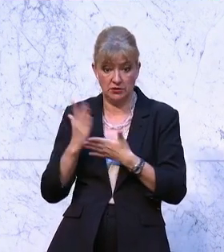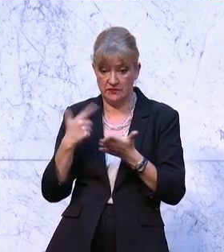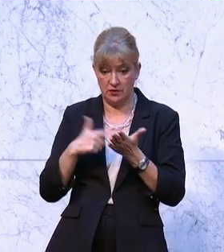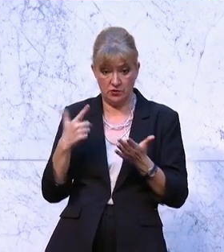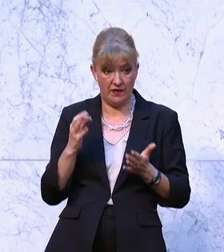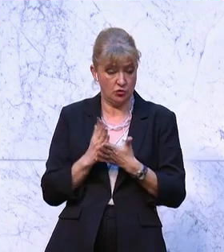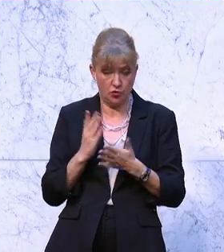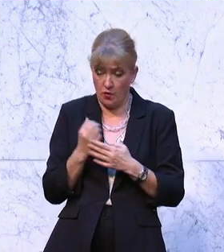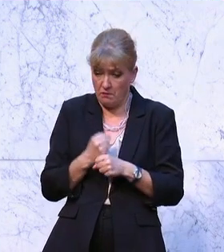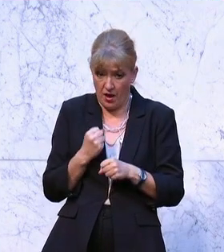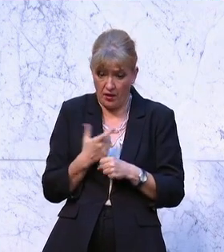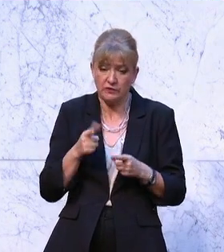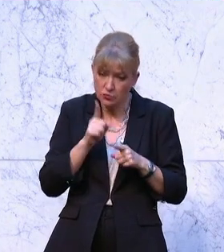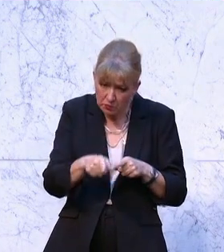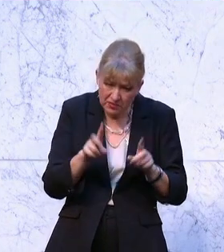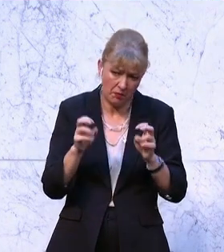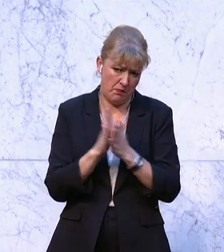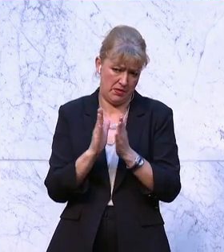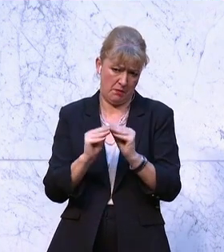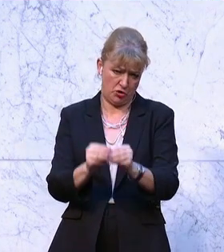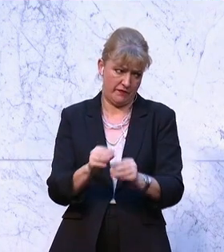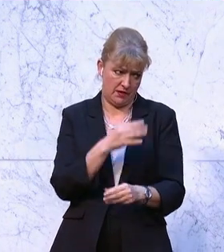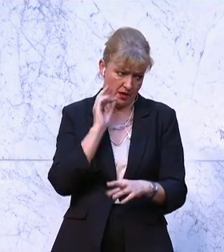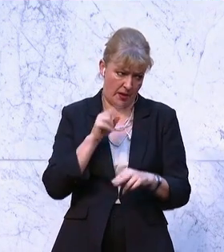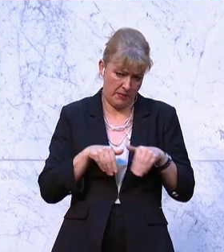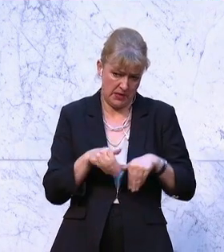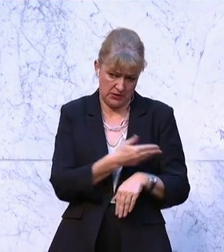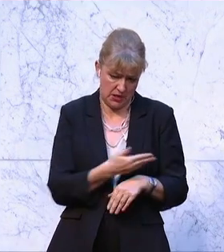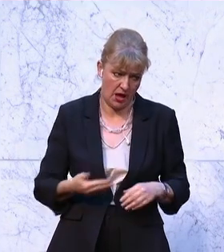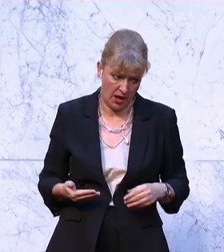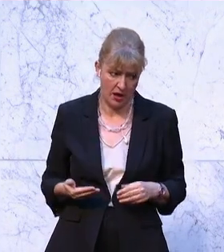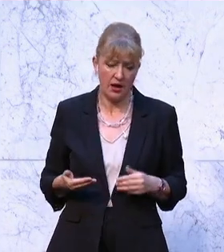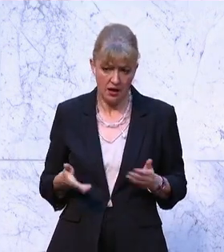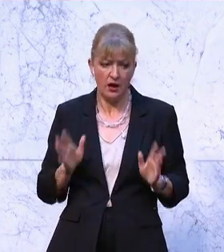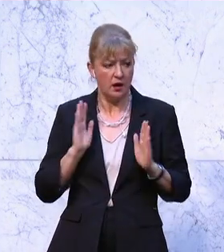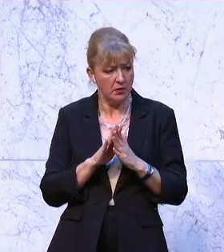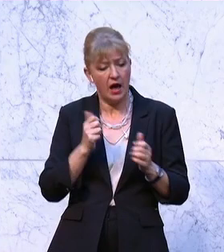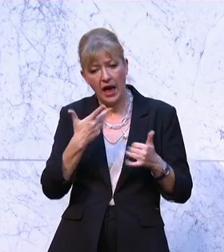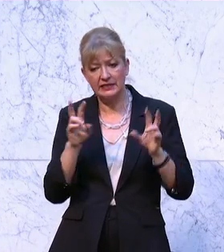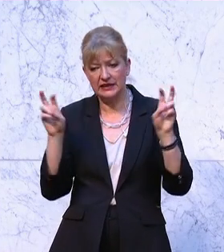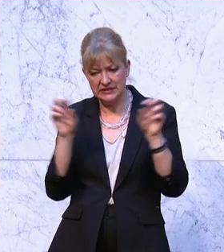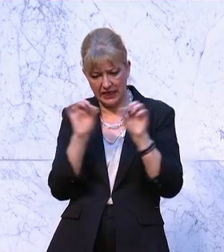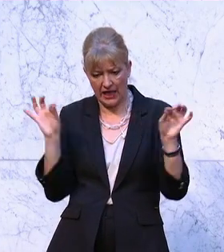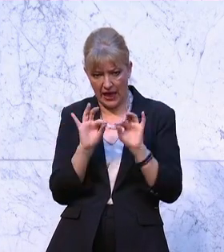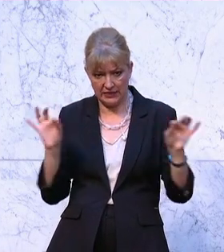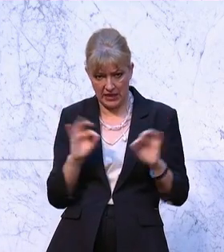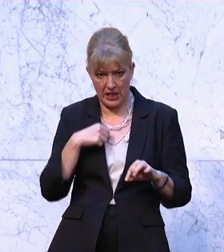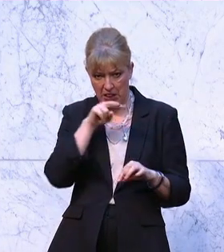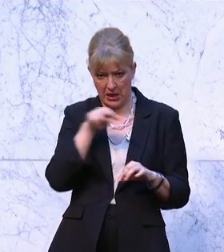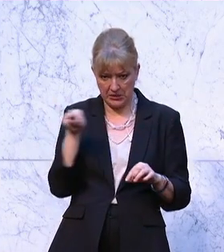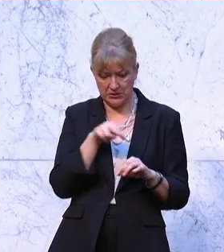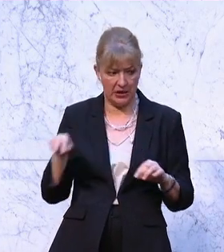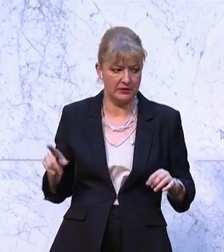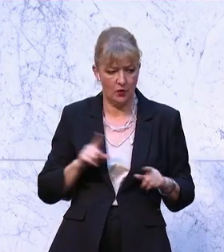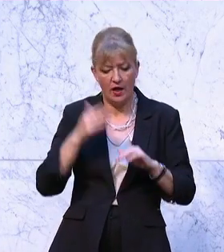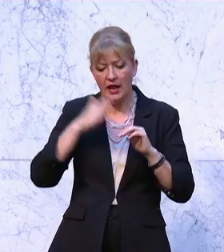uns aufhören, mit dem beschäftigen, Herr Minister. Und ich müsste Ihnen einige Zitate vorlesen. Ich möchte nur